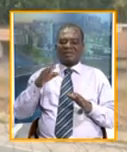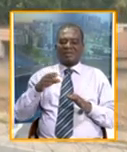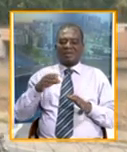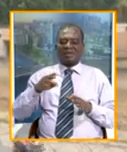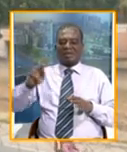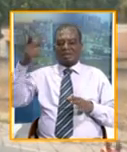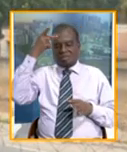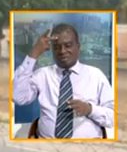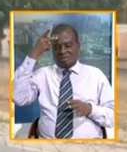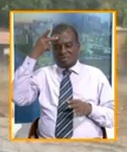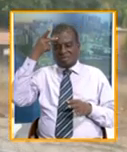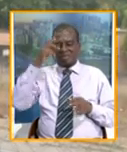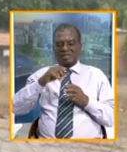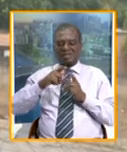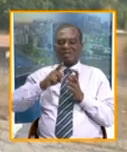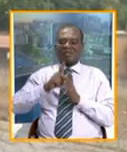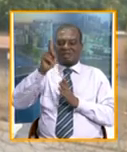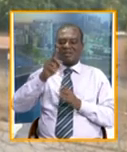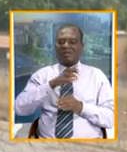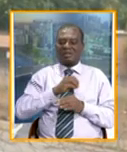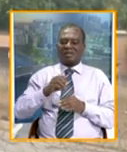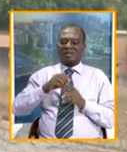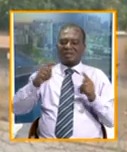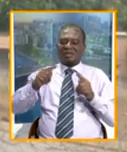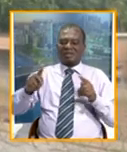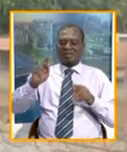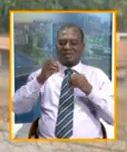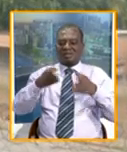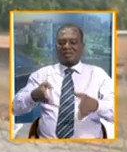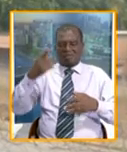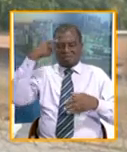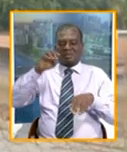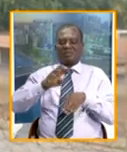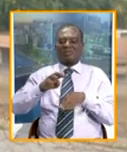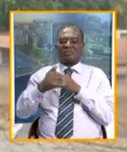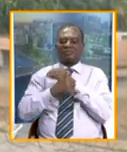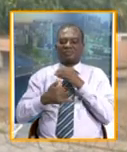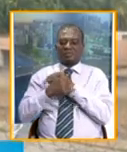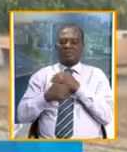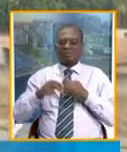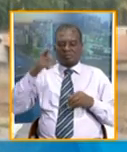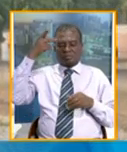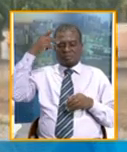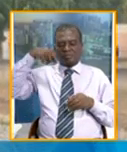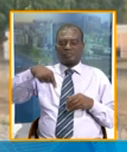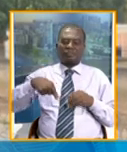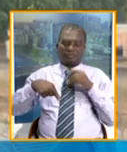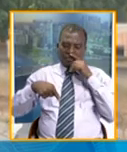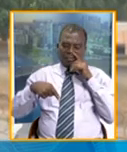En politique, c'était un dinosaure, c'est une énorme perte pour le pays. Et je pense que